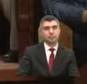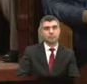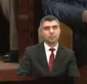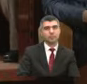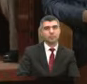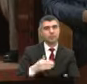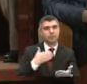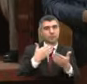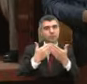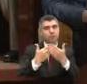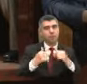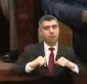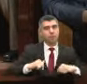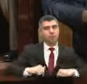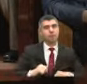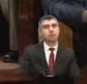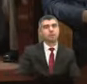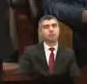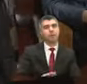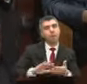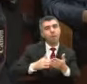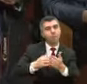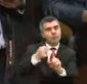شكرا سيد الوزير المحترم على ما تقوم به.